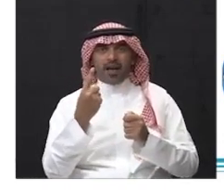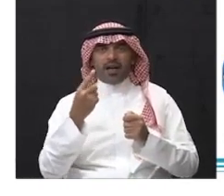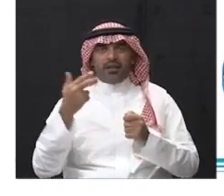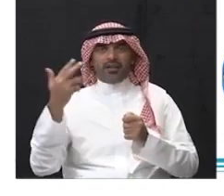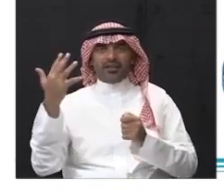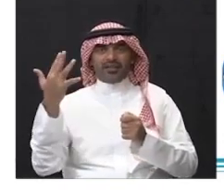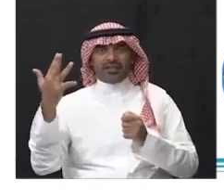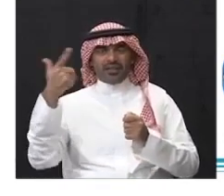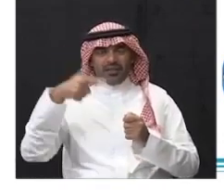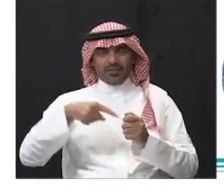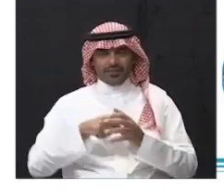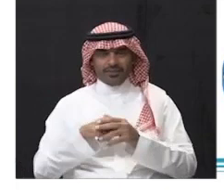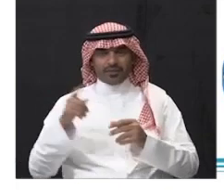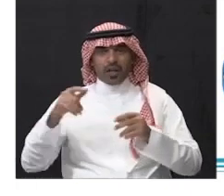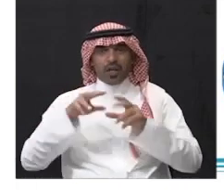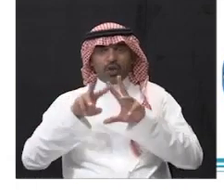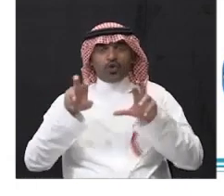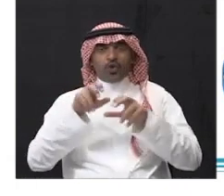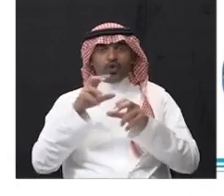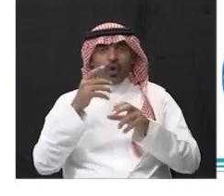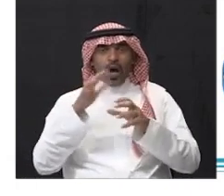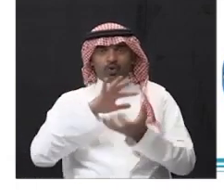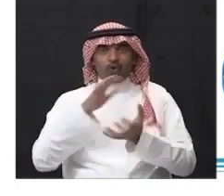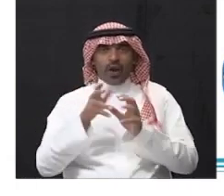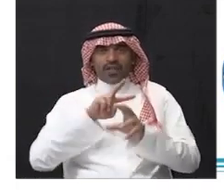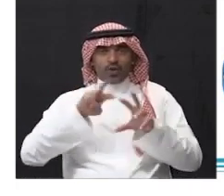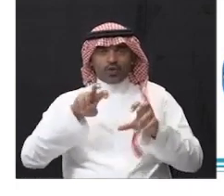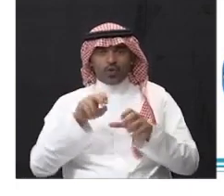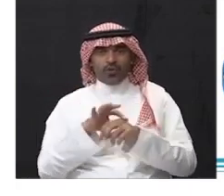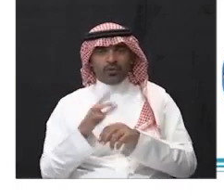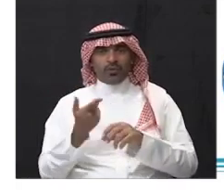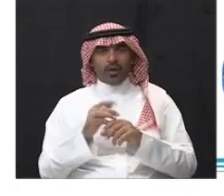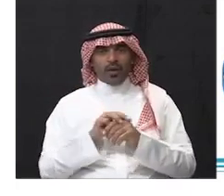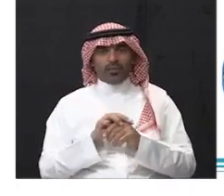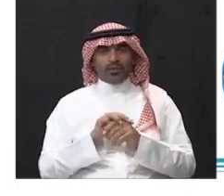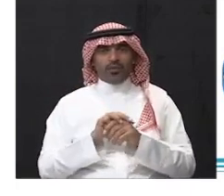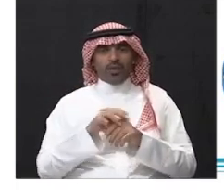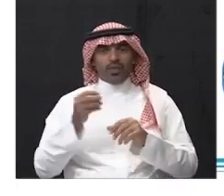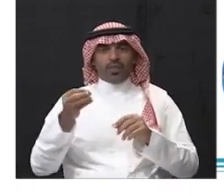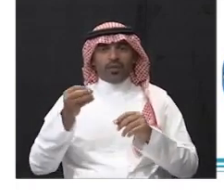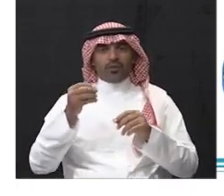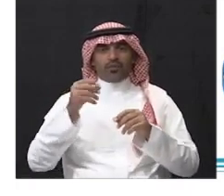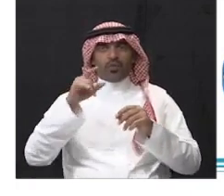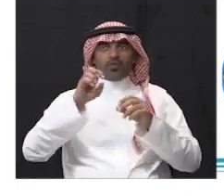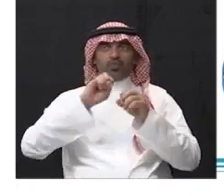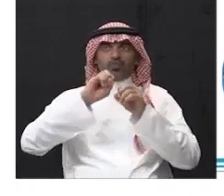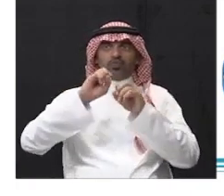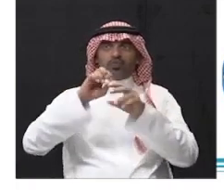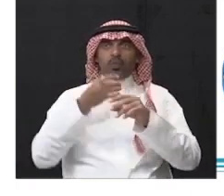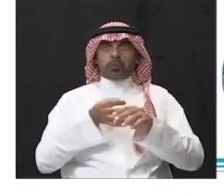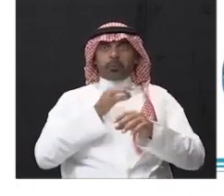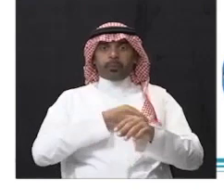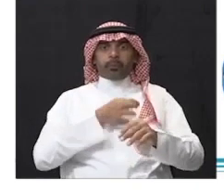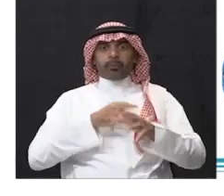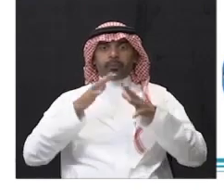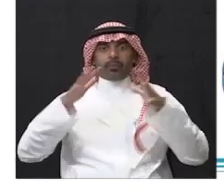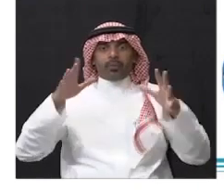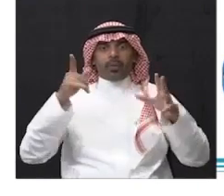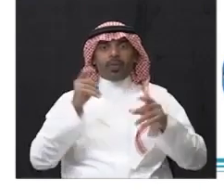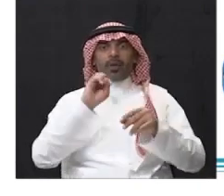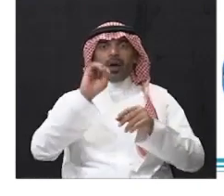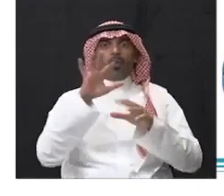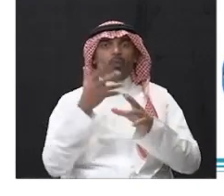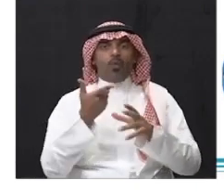نستكمل. ثالثاً، طريق البخور هو طريق فراغ العالمي الذي كان العرب في